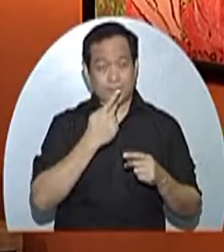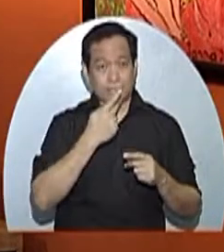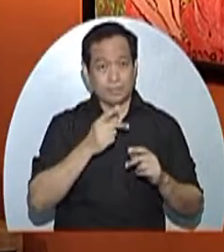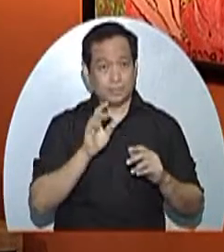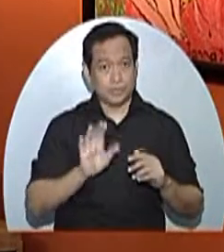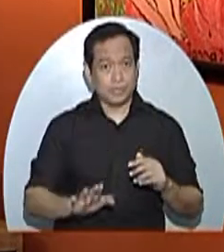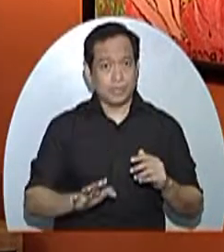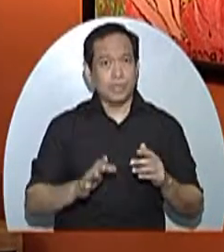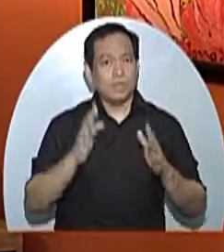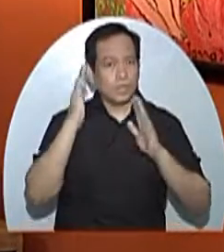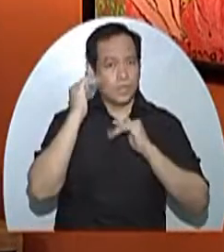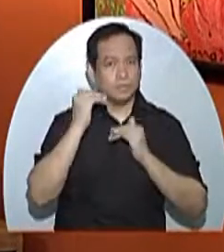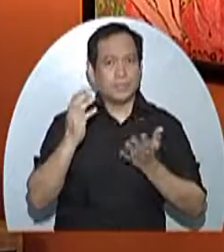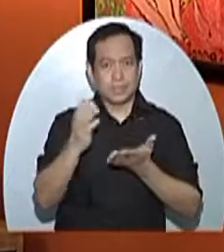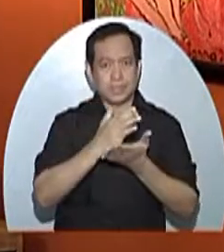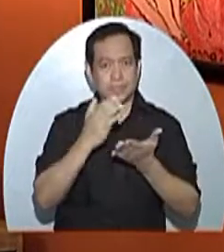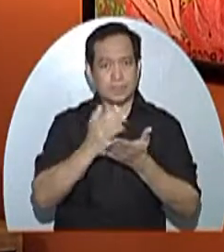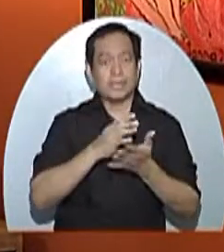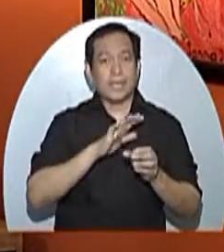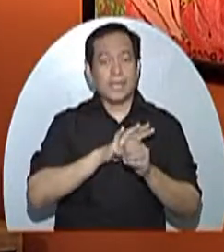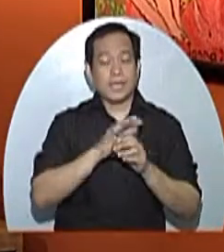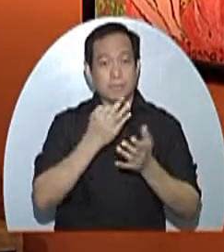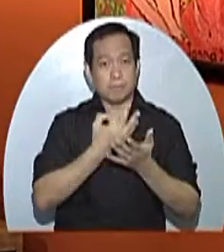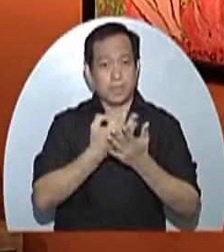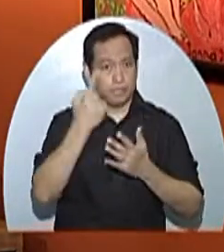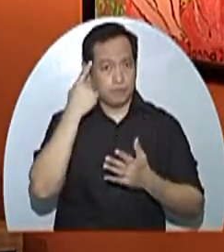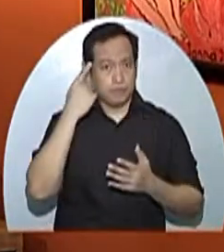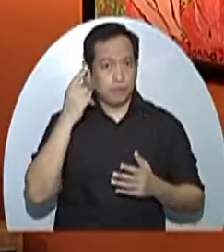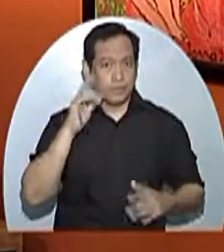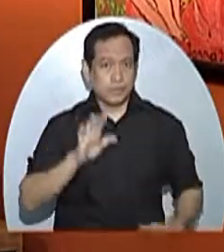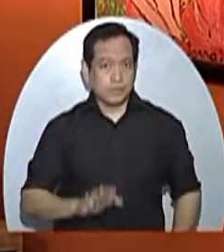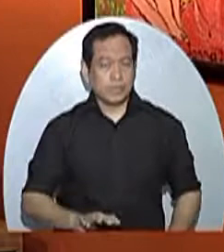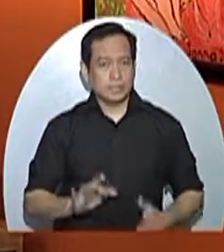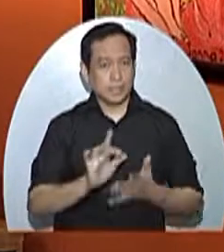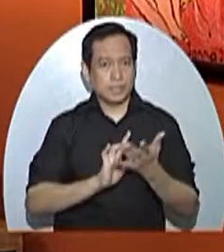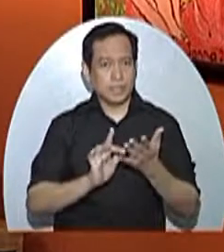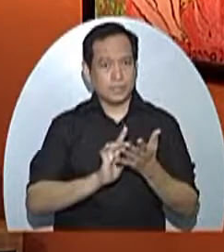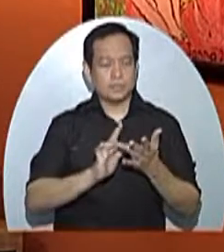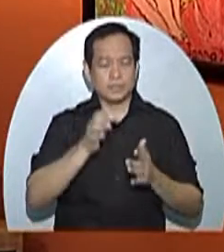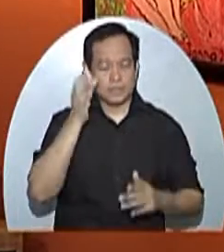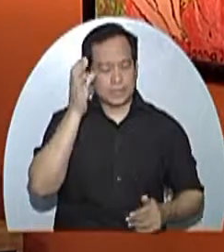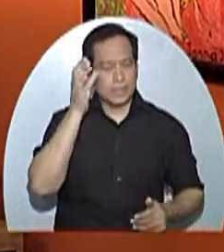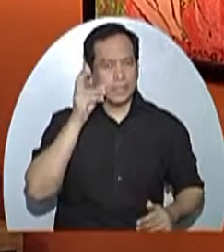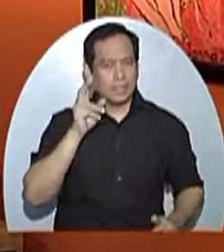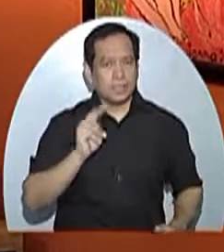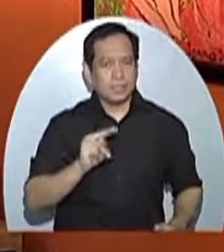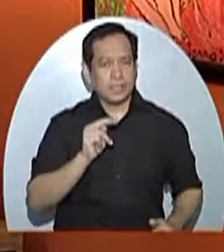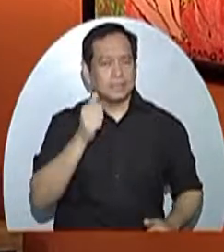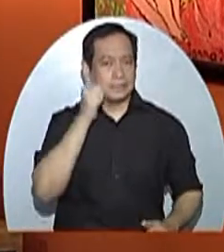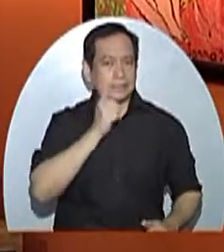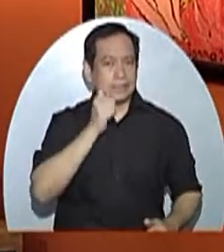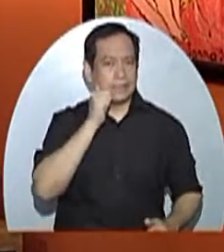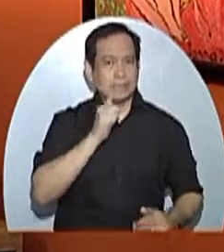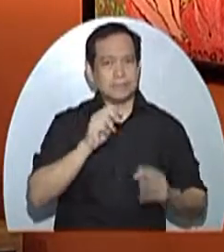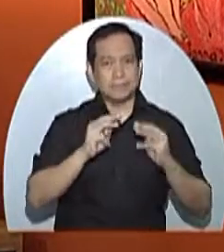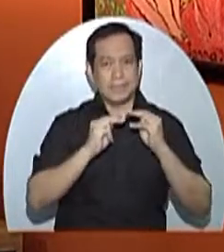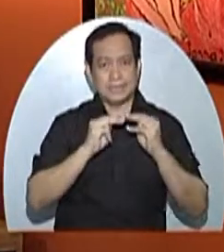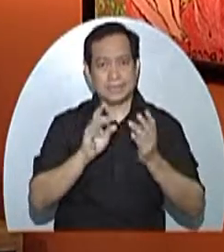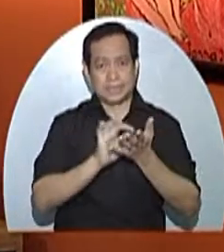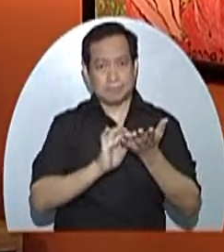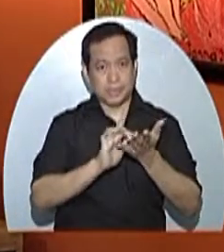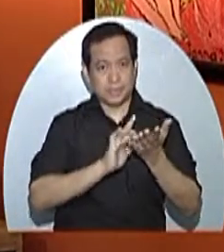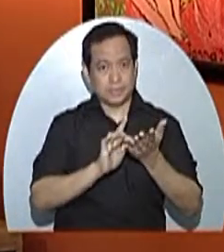Sana makalikom sila ng sapat na pera para sa kanyang pagpapagamot. Kinakailangan ni Cedrick ang araw-araw